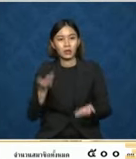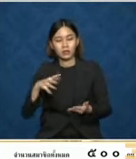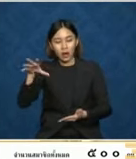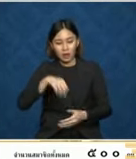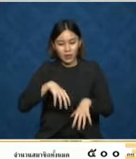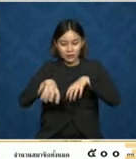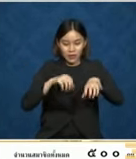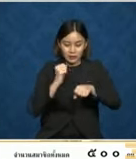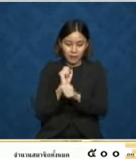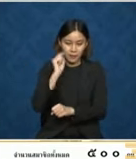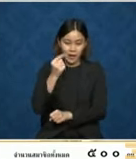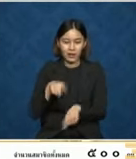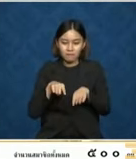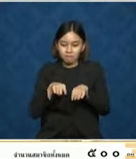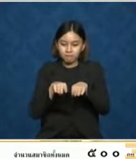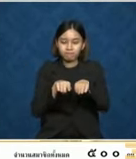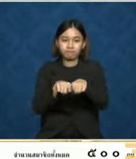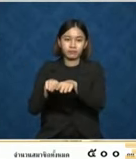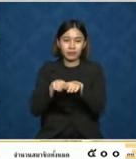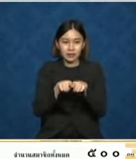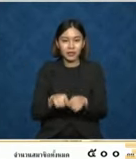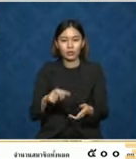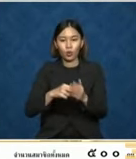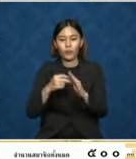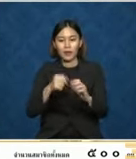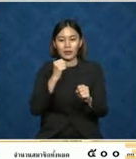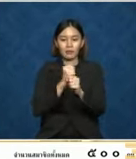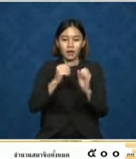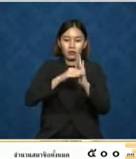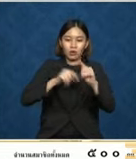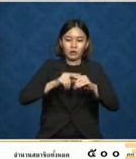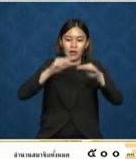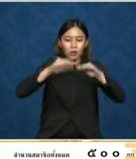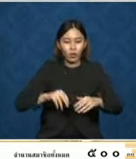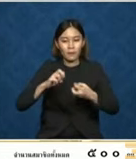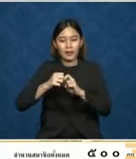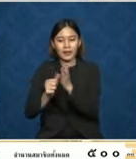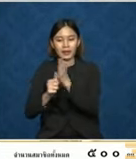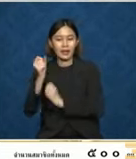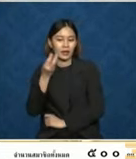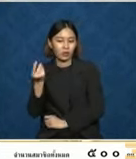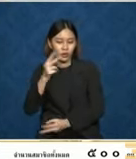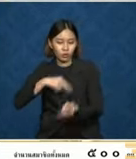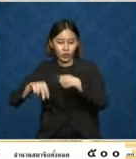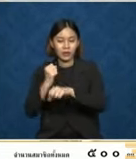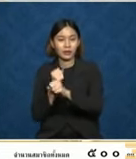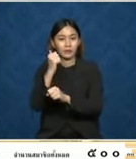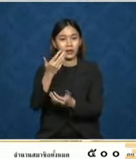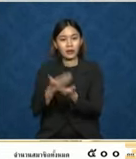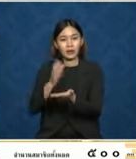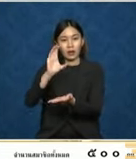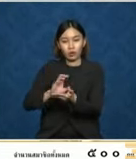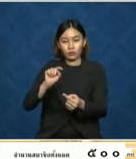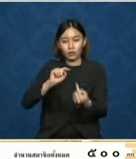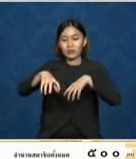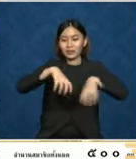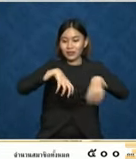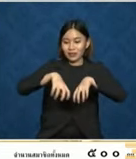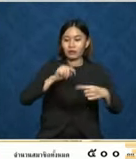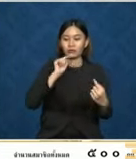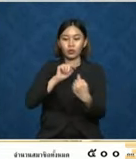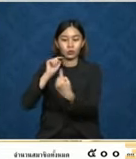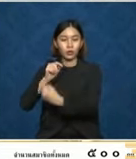าจัดการใหม่ได้ให้ไปในทิศทางเดียวกันลดความซ้ำซ้อนของหน่วยงานแก้ปัญหาได้เร็วขึ้นมีการตรวจสอบได้ดีขึ้นงบประมาณในการจัดย้ายอย่